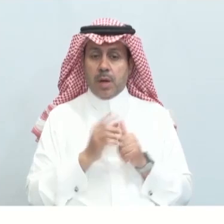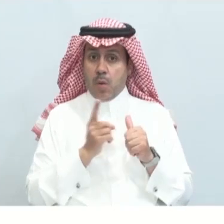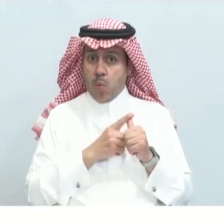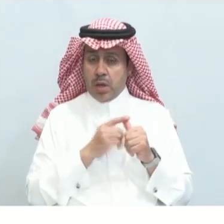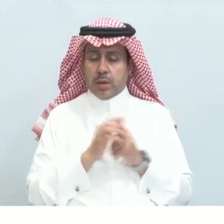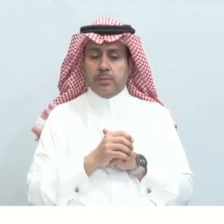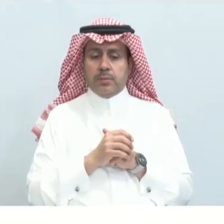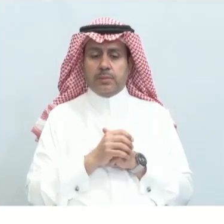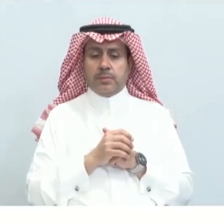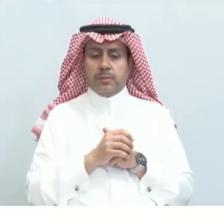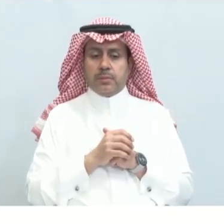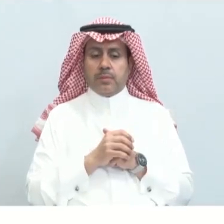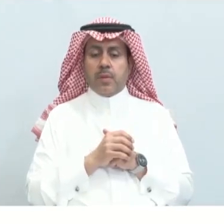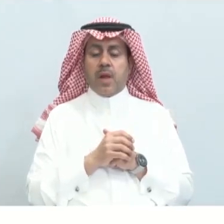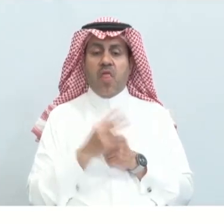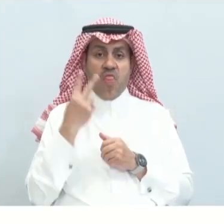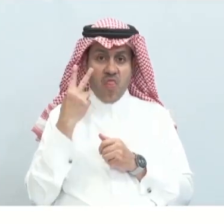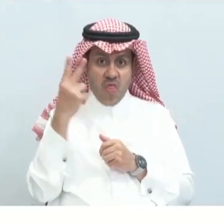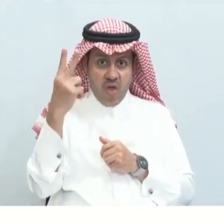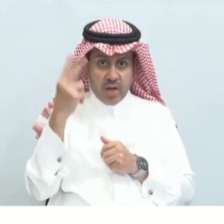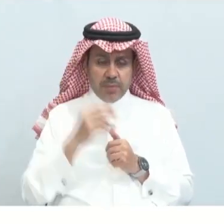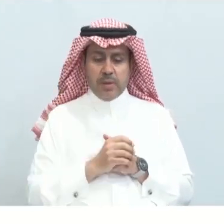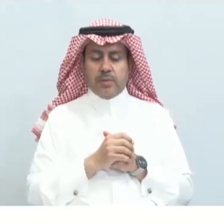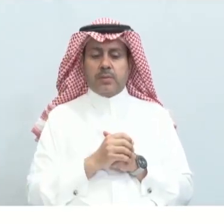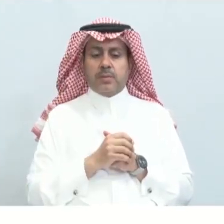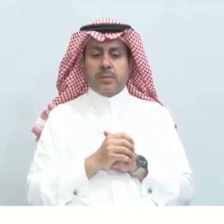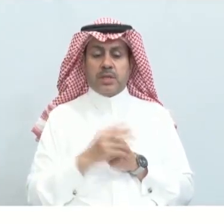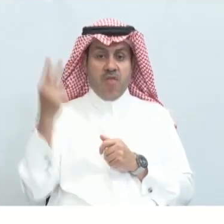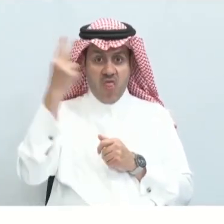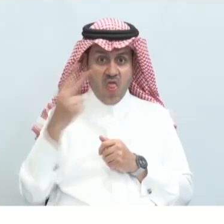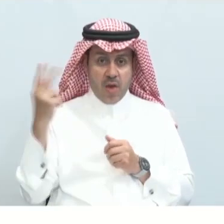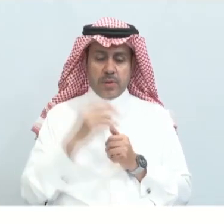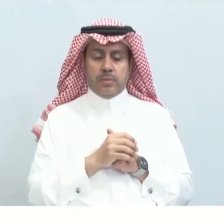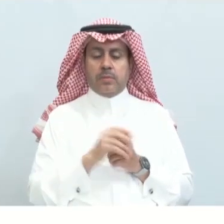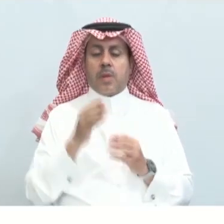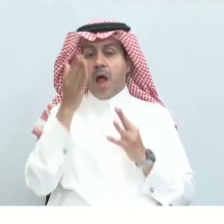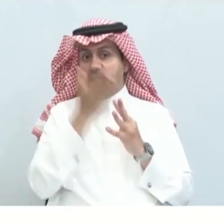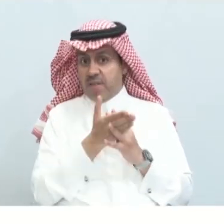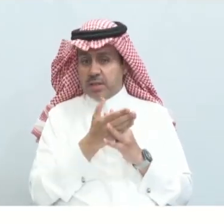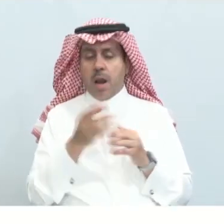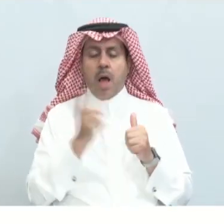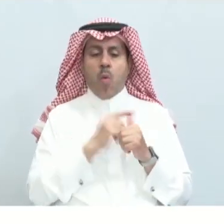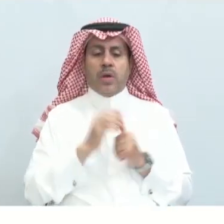الصف او المرحله الثاني الابتدائي الفصل الدراسي الاول